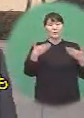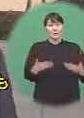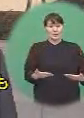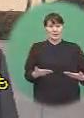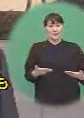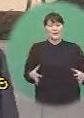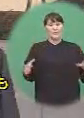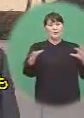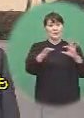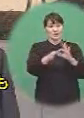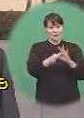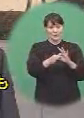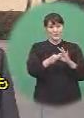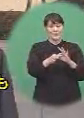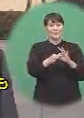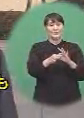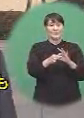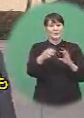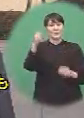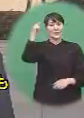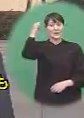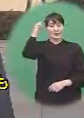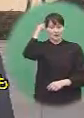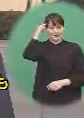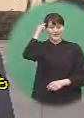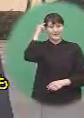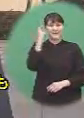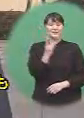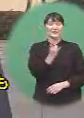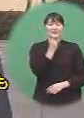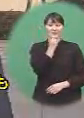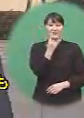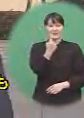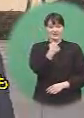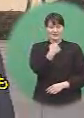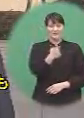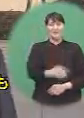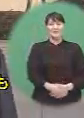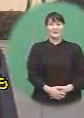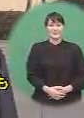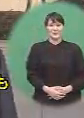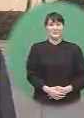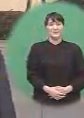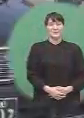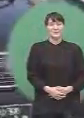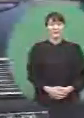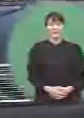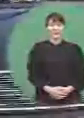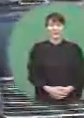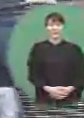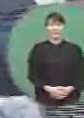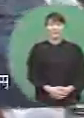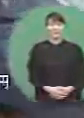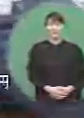もつながってくるんではないかなそういうことを感じて期待をしております